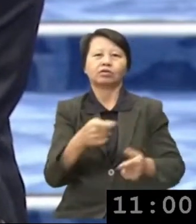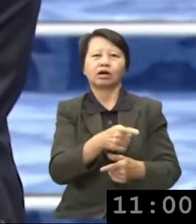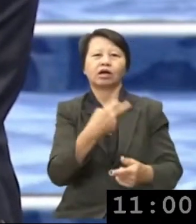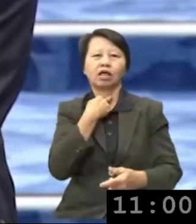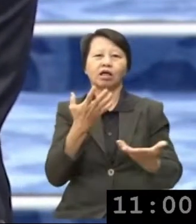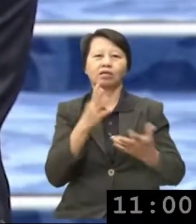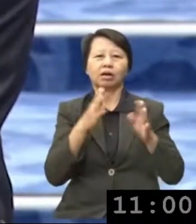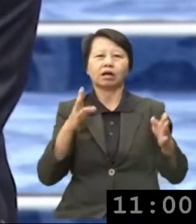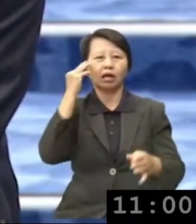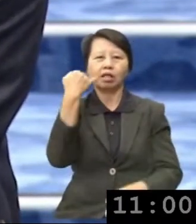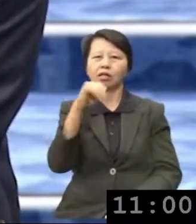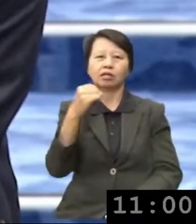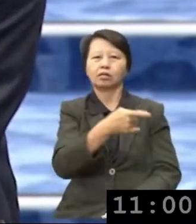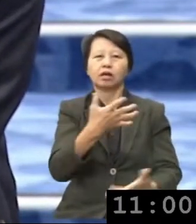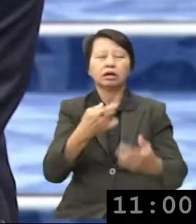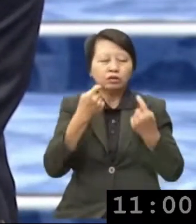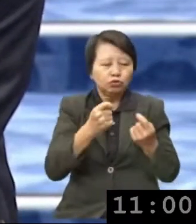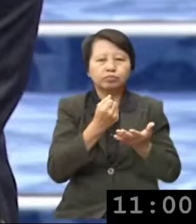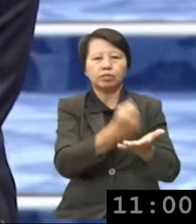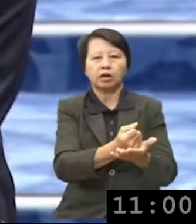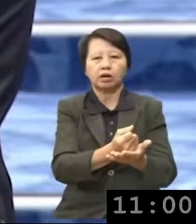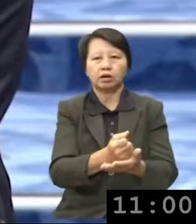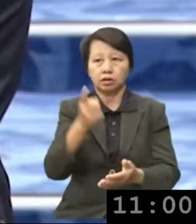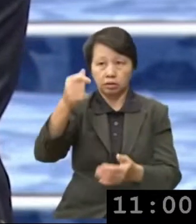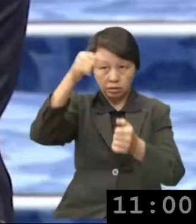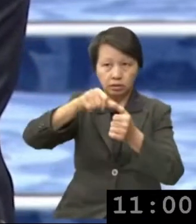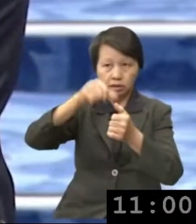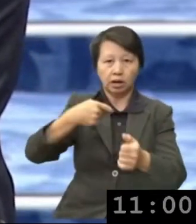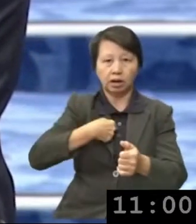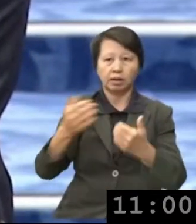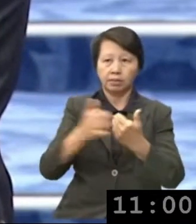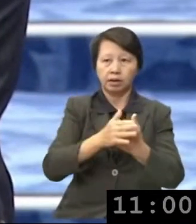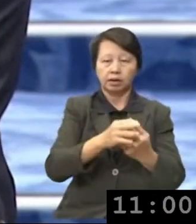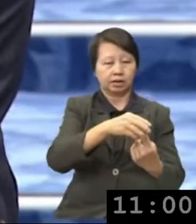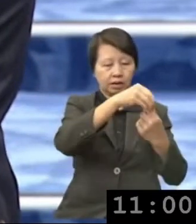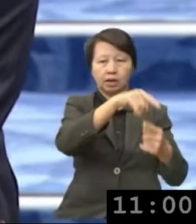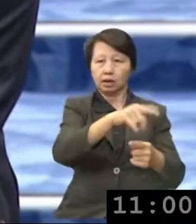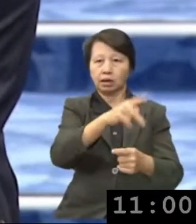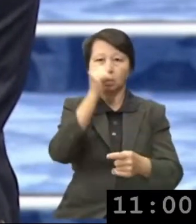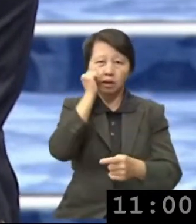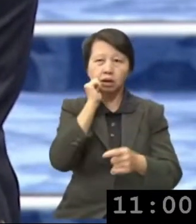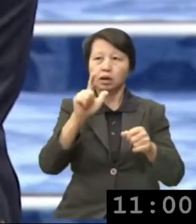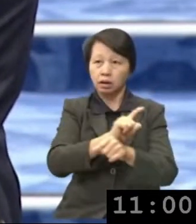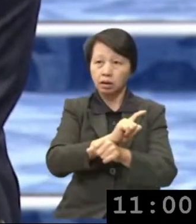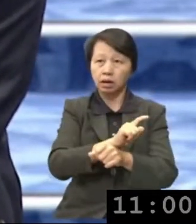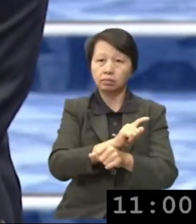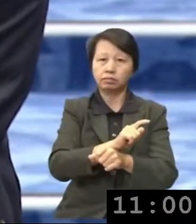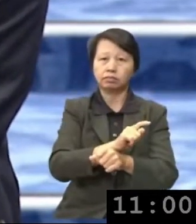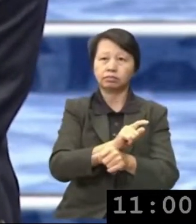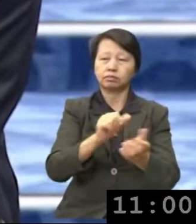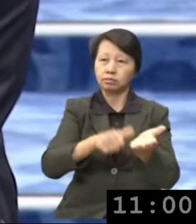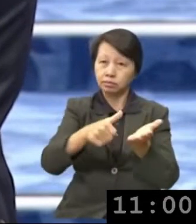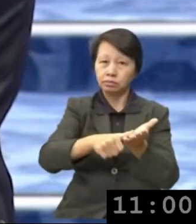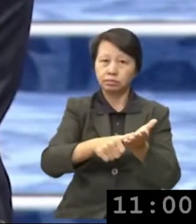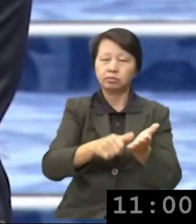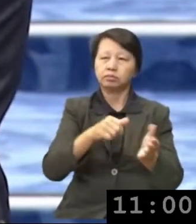pun kita Cuba bantu tanjungia tolong ingatkan saya balik kes yang spesifik yang lengkap dokumen dan sebagainya saya